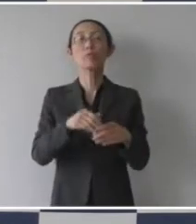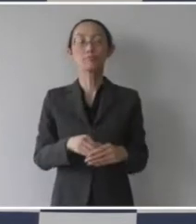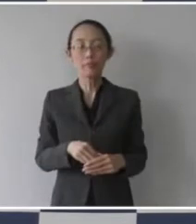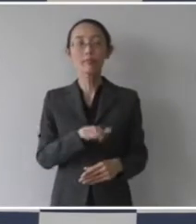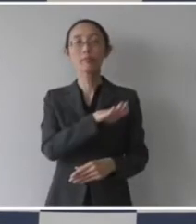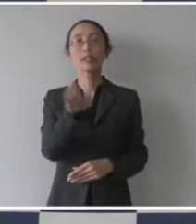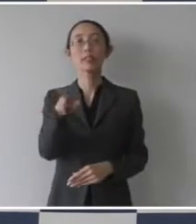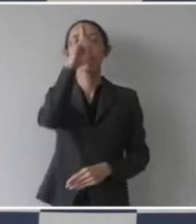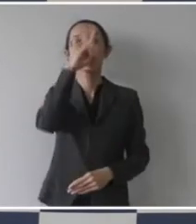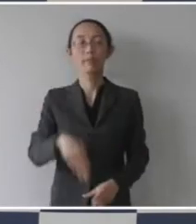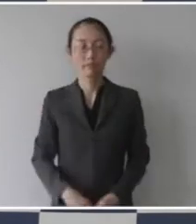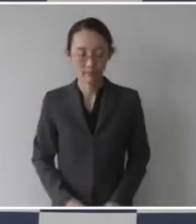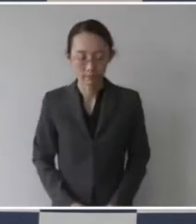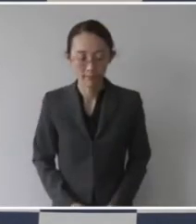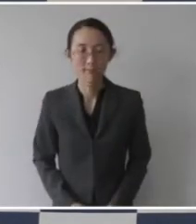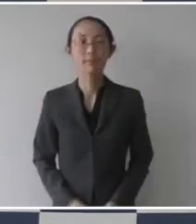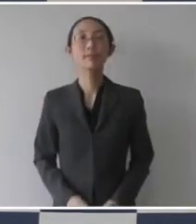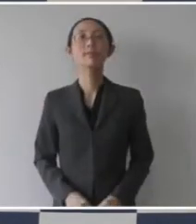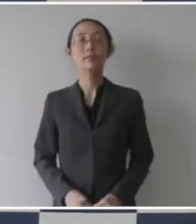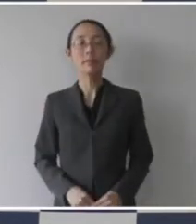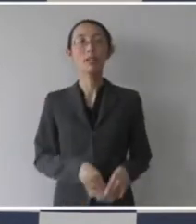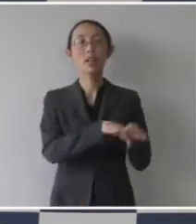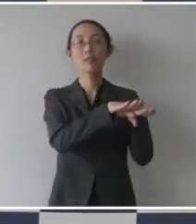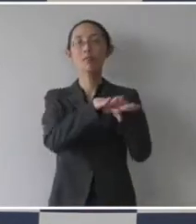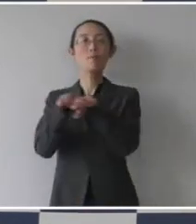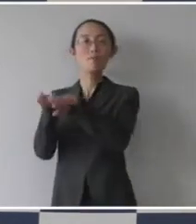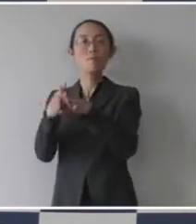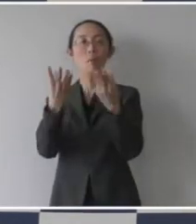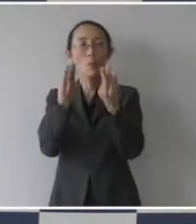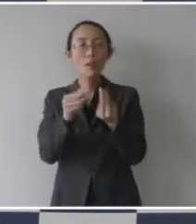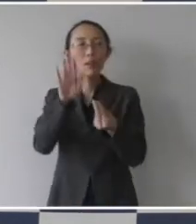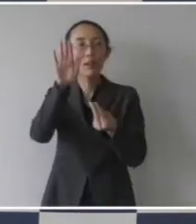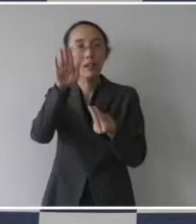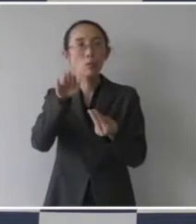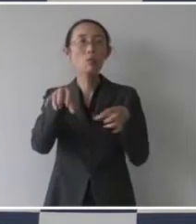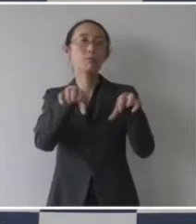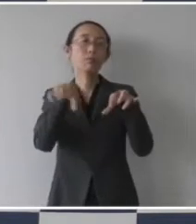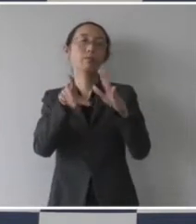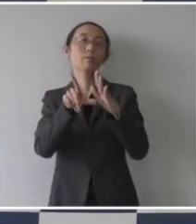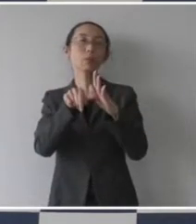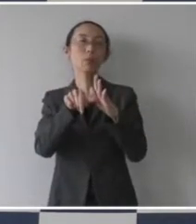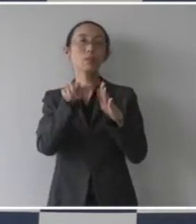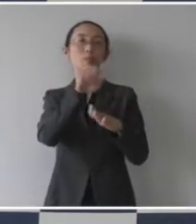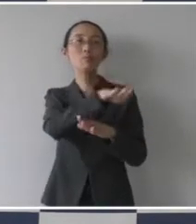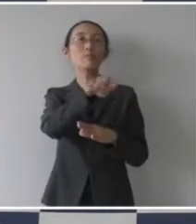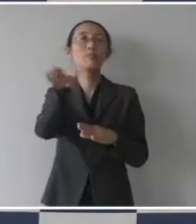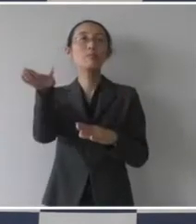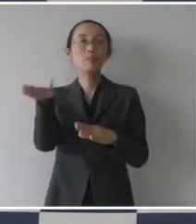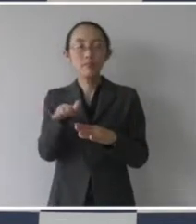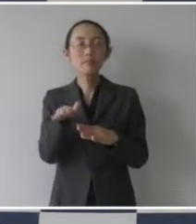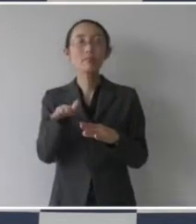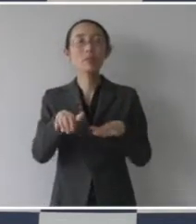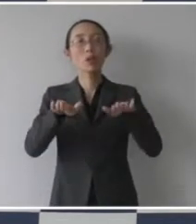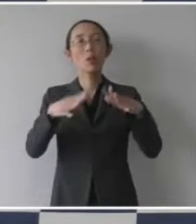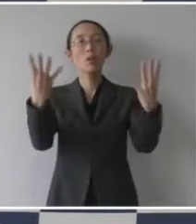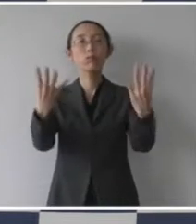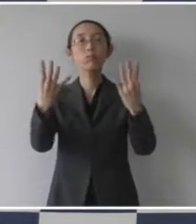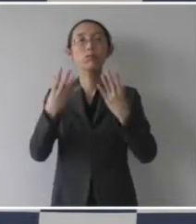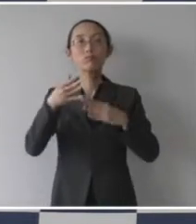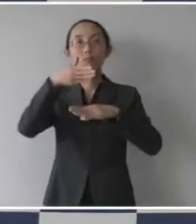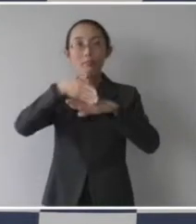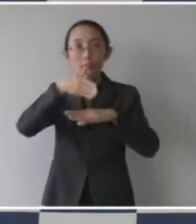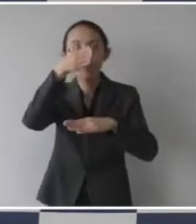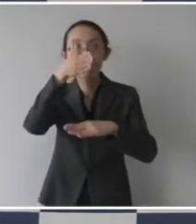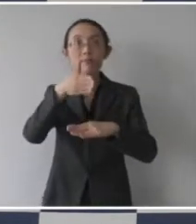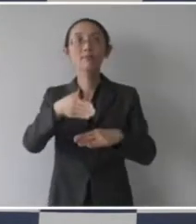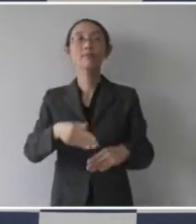さんこんにちは、連休明けということで、いろいろとお忙しい中と思いますが、ご参集いただきまして誠に